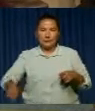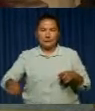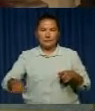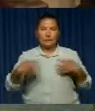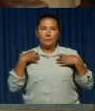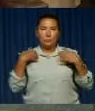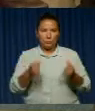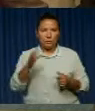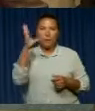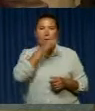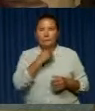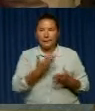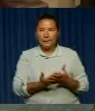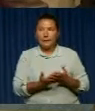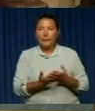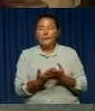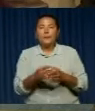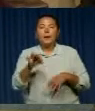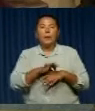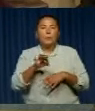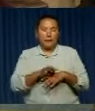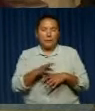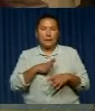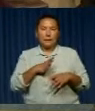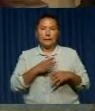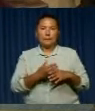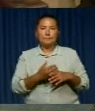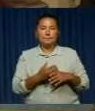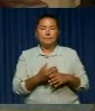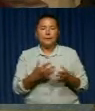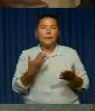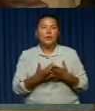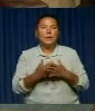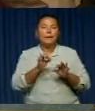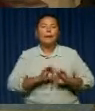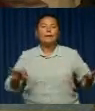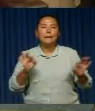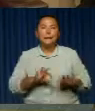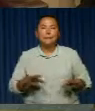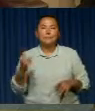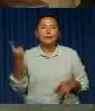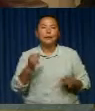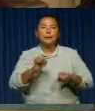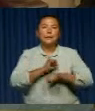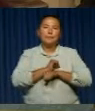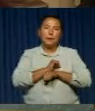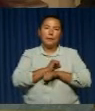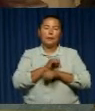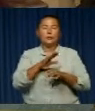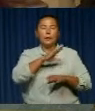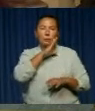сауық кетуге де жақсы. Және сол үндетпен ауырмауға да үлкен абзалын тегіздіреді. И және айта кететін ол біріншіден демалыс